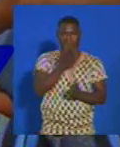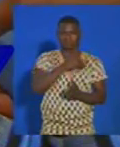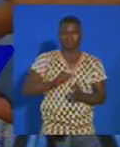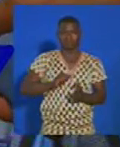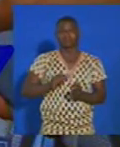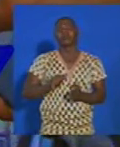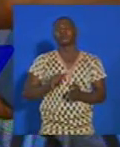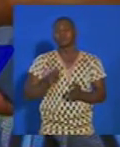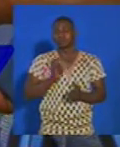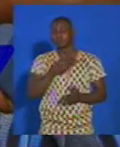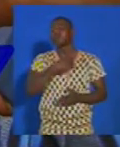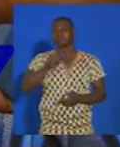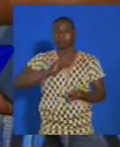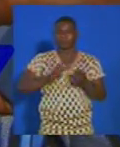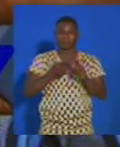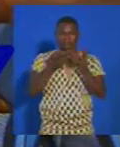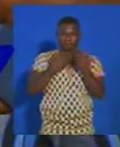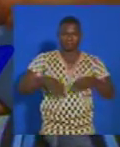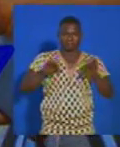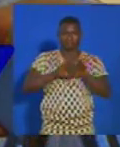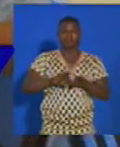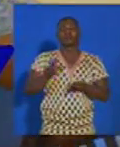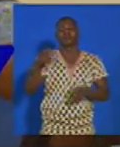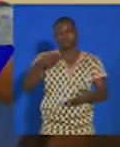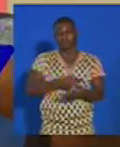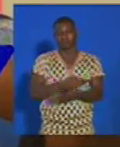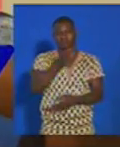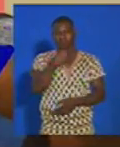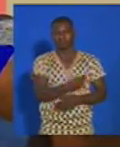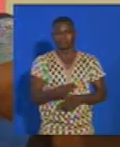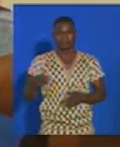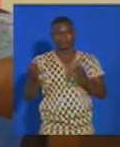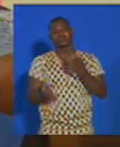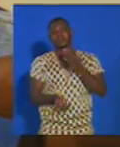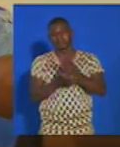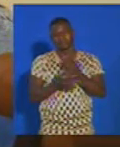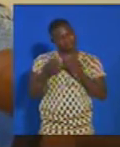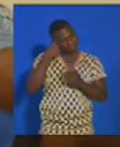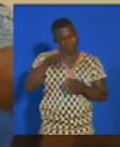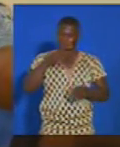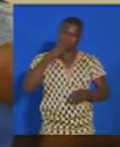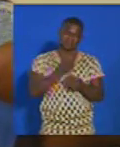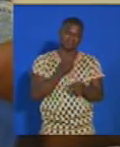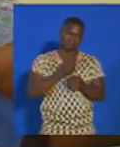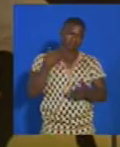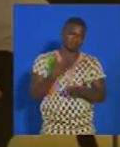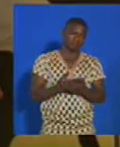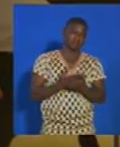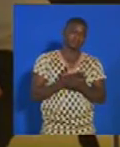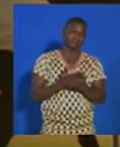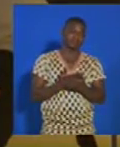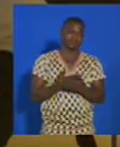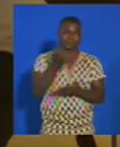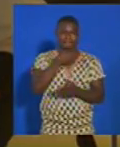potentiels partenaires, aux outils, aux nouveaux outils technologiques en fait, pour permettre d'être beaucoup plus efficaces en fait dans leur travail au quotidien.